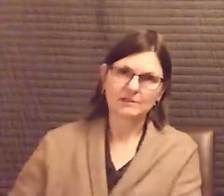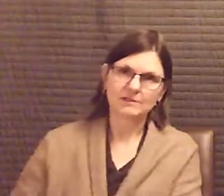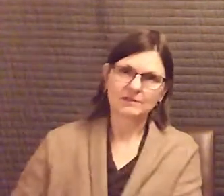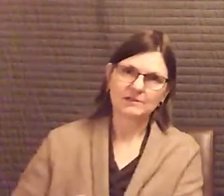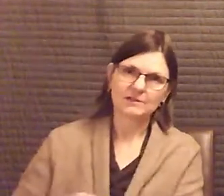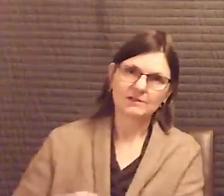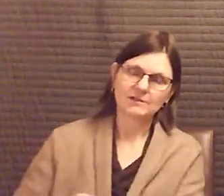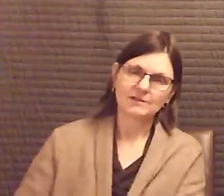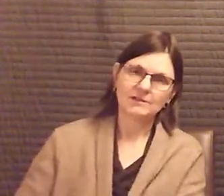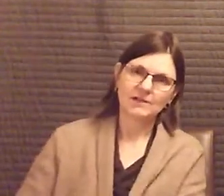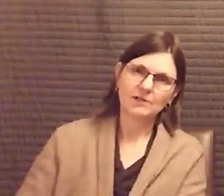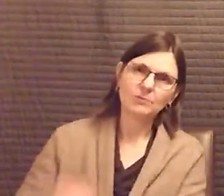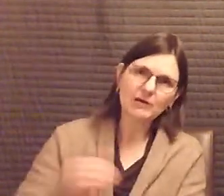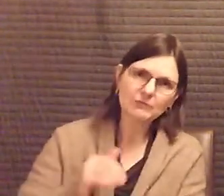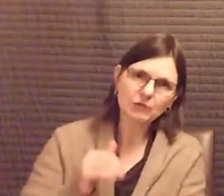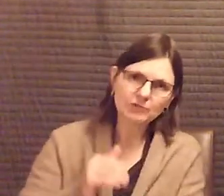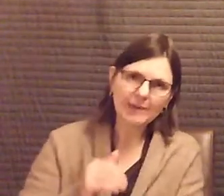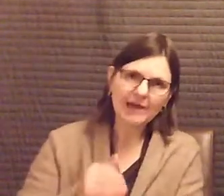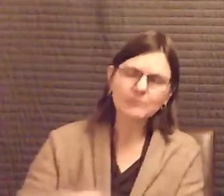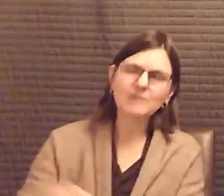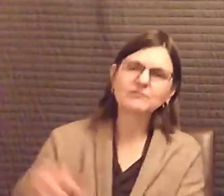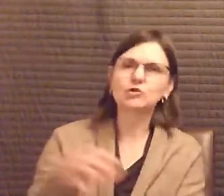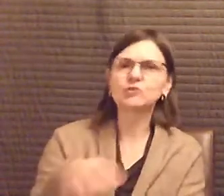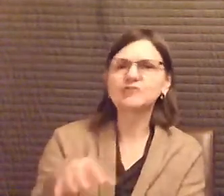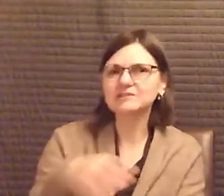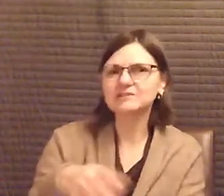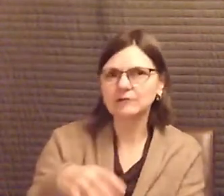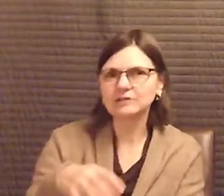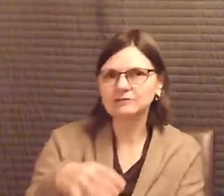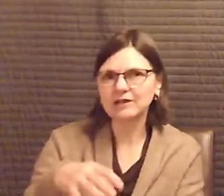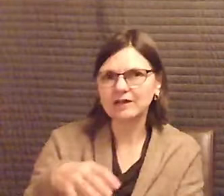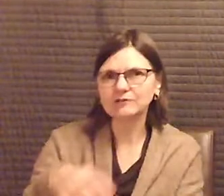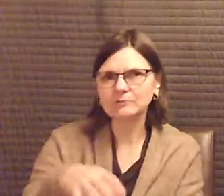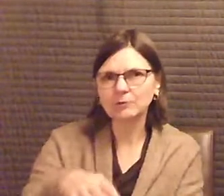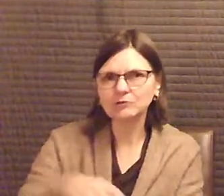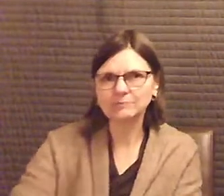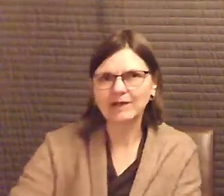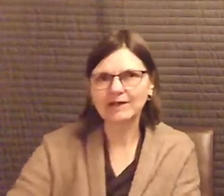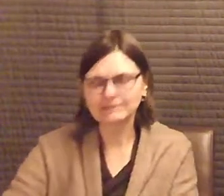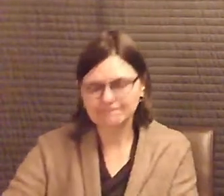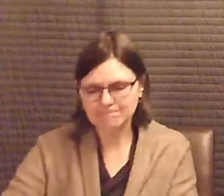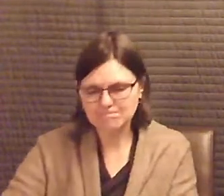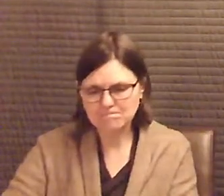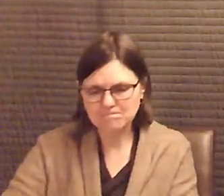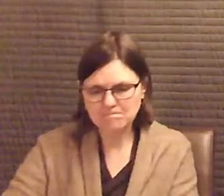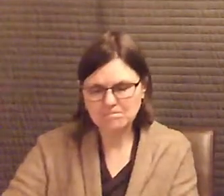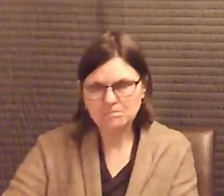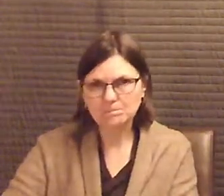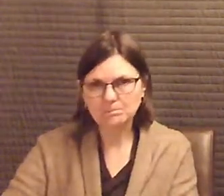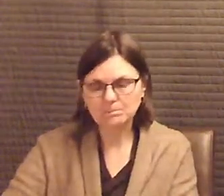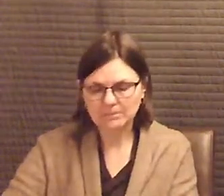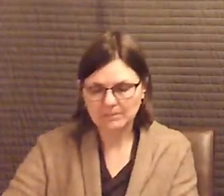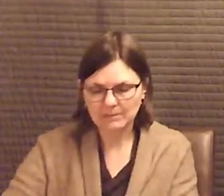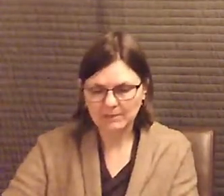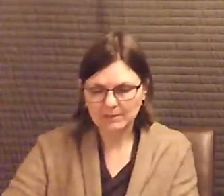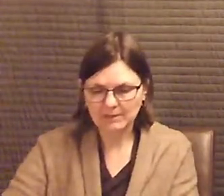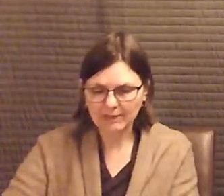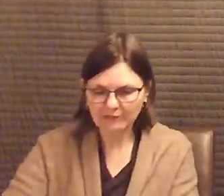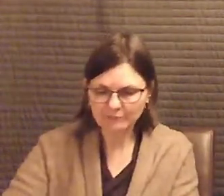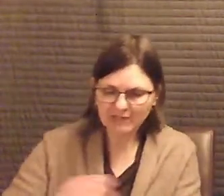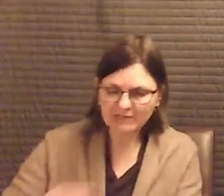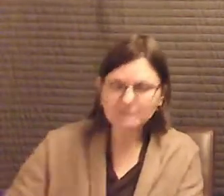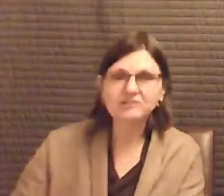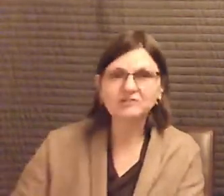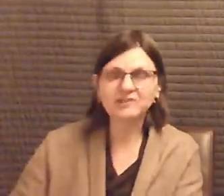context of this message show belang voor kort te maken om even de context uit dit vrij deze boodschap taal hoe je een onduidelijke te verstoren die